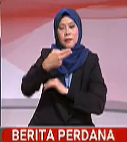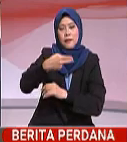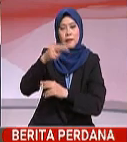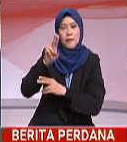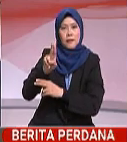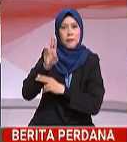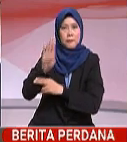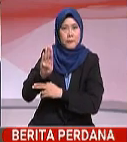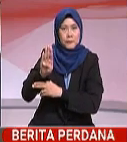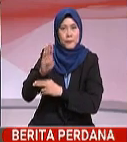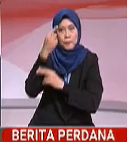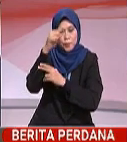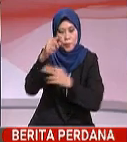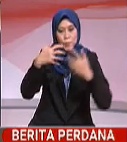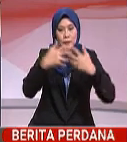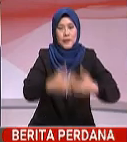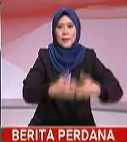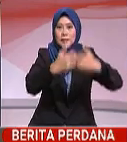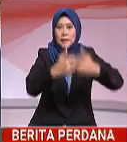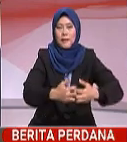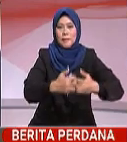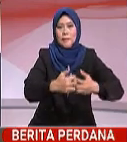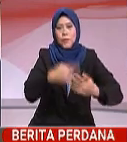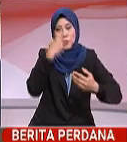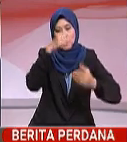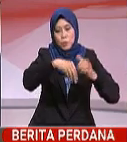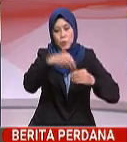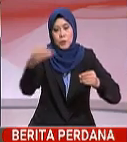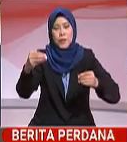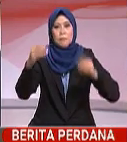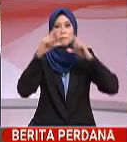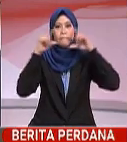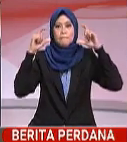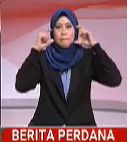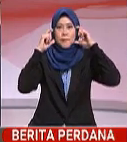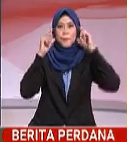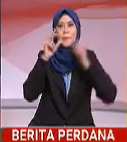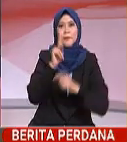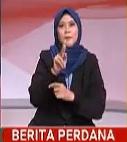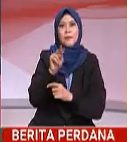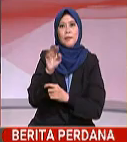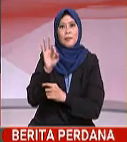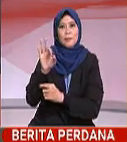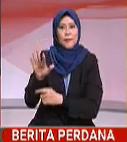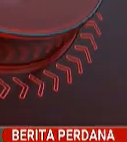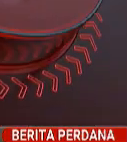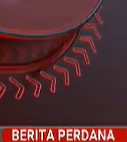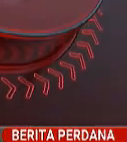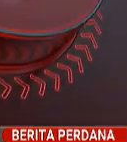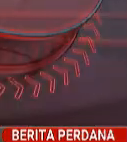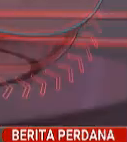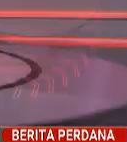untuk kilang untuk produce KN95 ini.